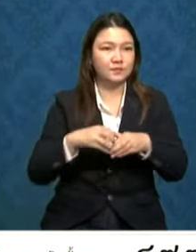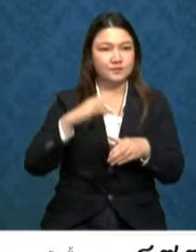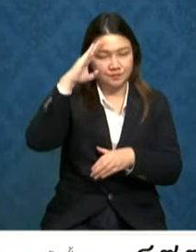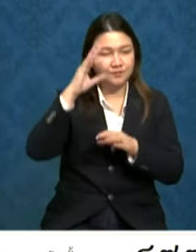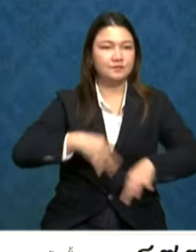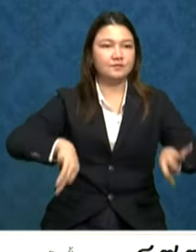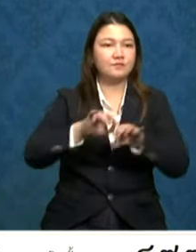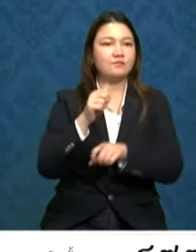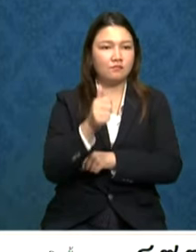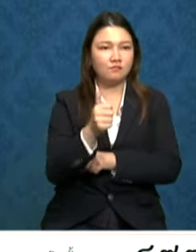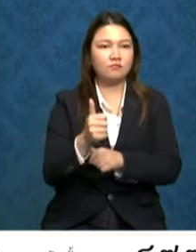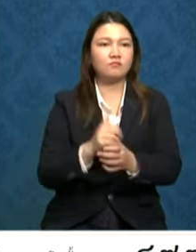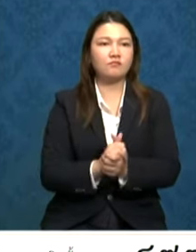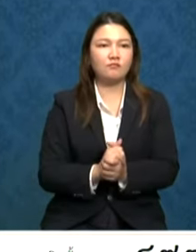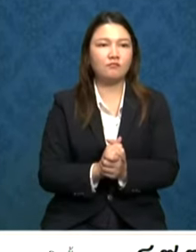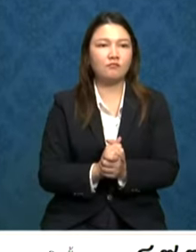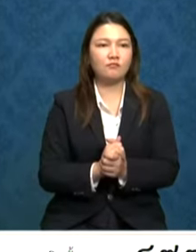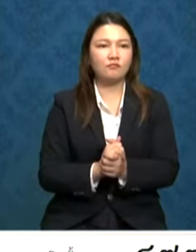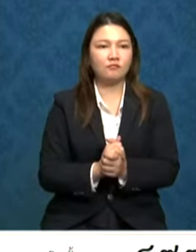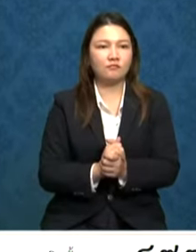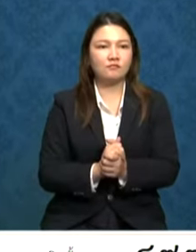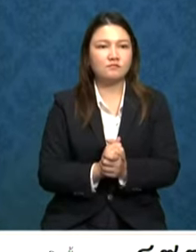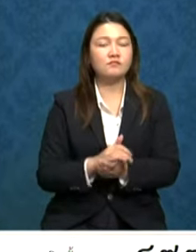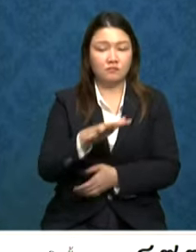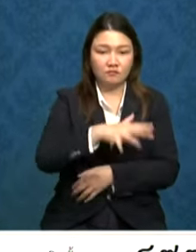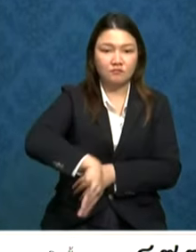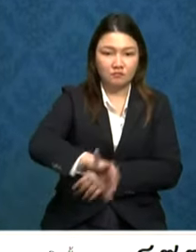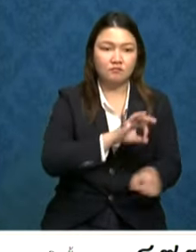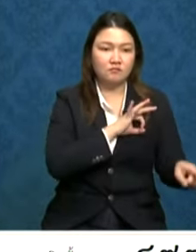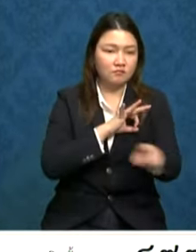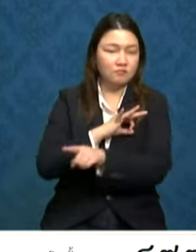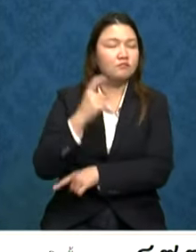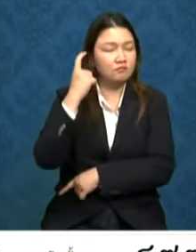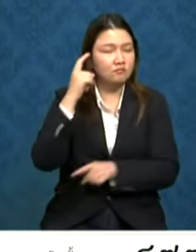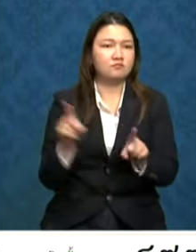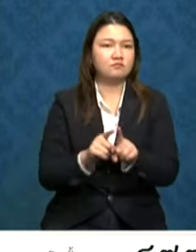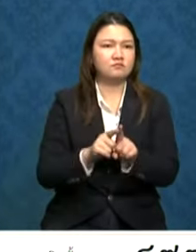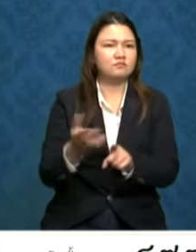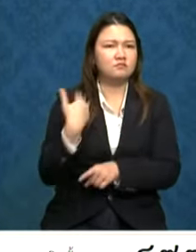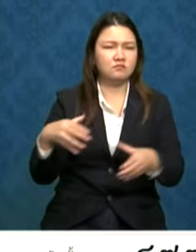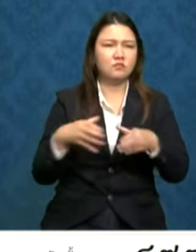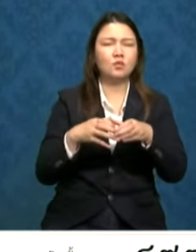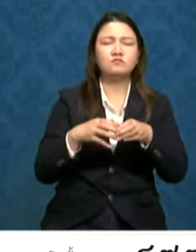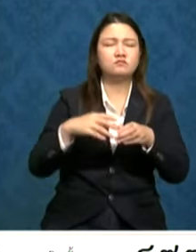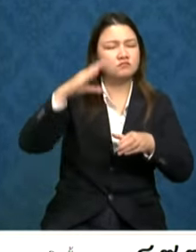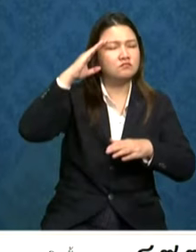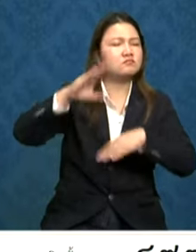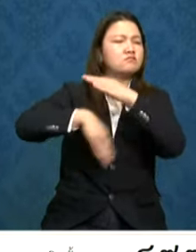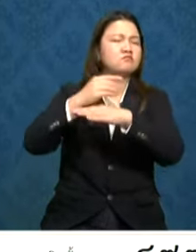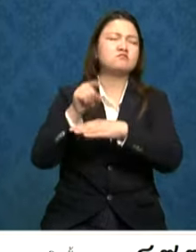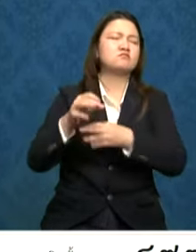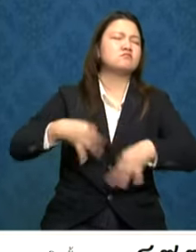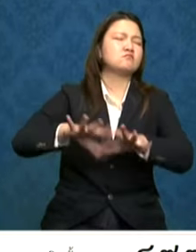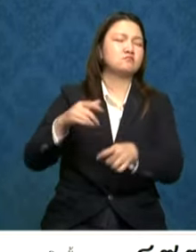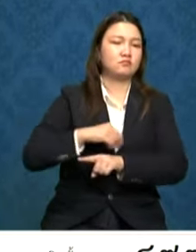ครับหน่วยงานทหารพัฒนาผมก็คิดอย่างเช่นเพื่อนสมาชิกนะครับเมื่อก่อนผมคิดว่าทหารพัฒนาไม่ได้มีความจำเป็นแต่